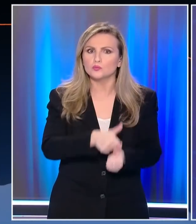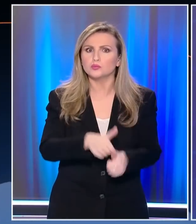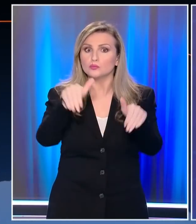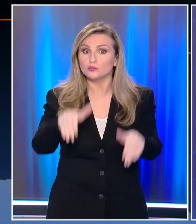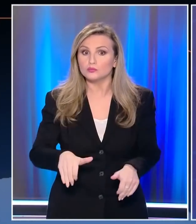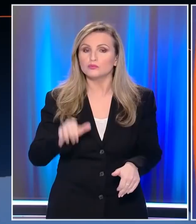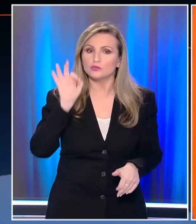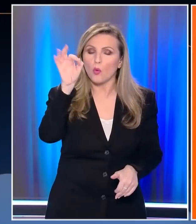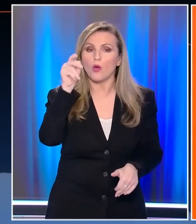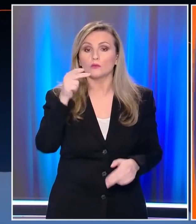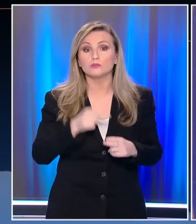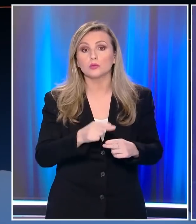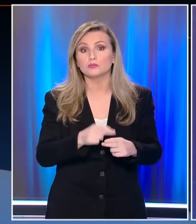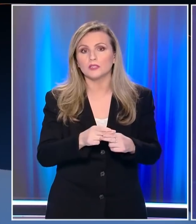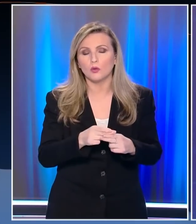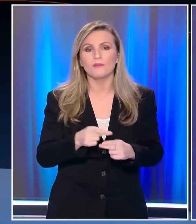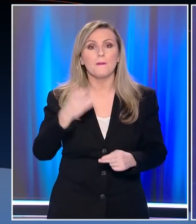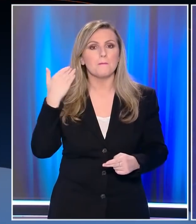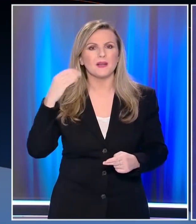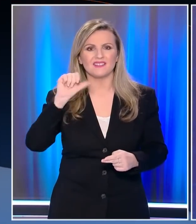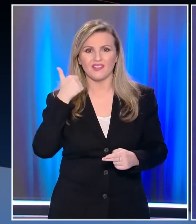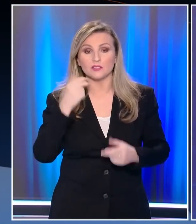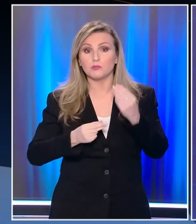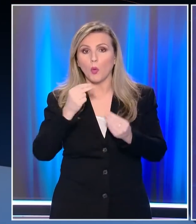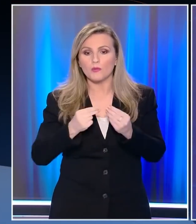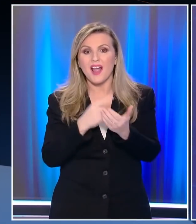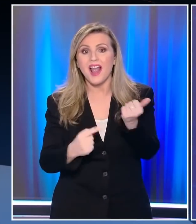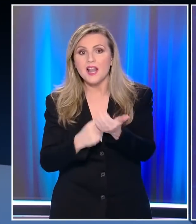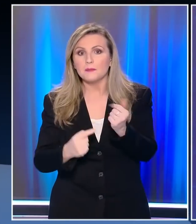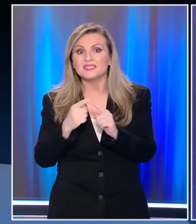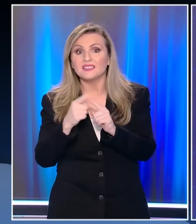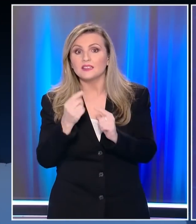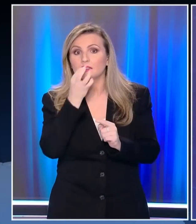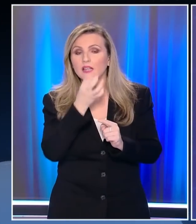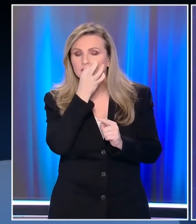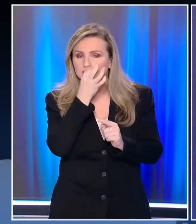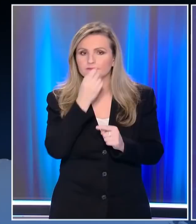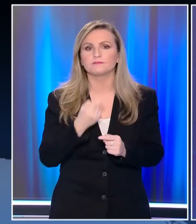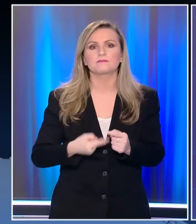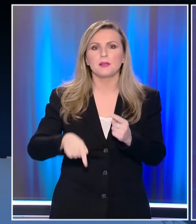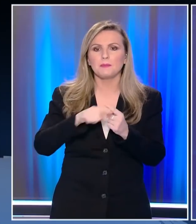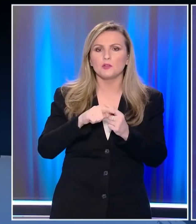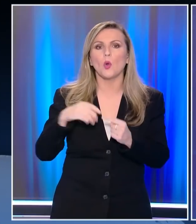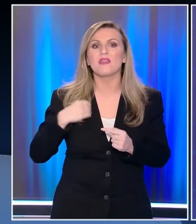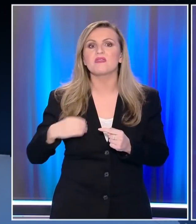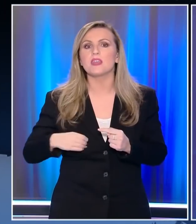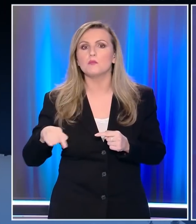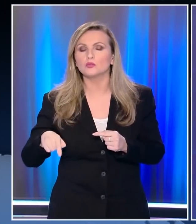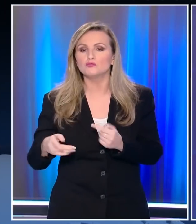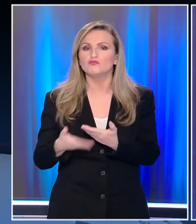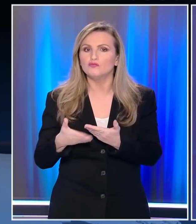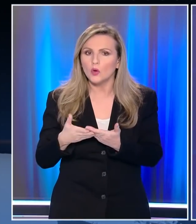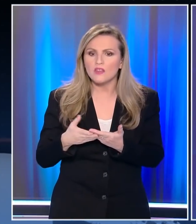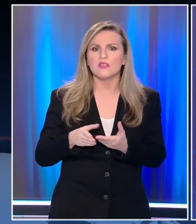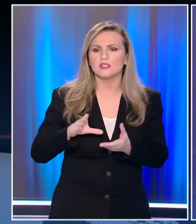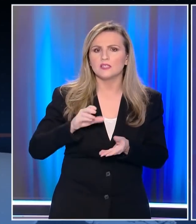πρωτοκόλων είναι το μεγάλο στοίχημα μετά το βραχυκύκλωμα που προκάλεσαν οι ελλείψεις των self-test. Στη μάχη για τον εφοδιασμό των σχολείων έχουν μπει